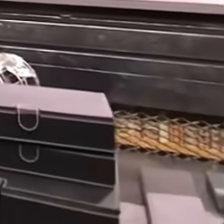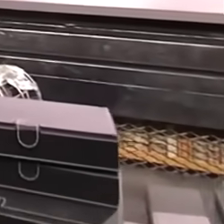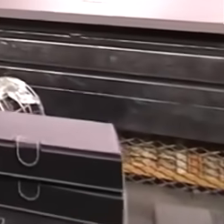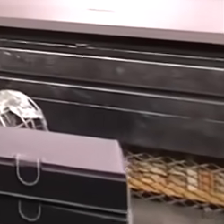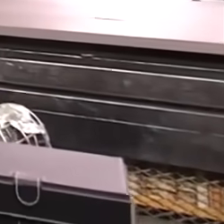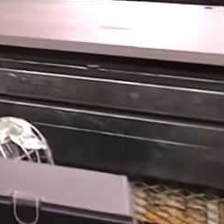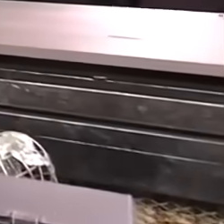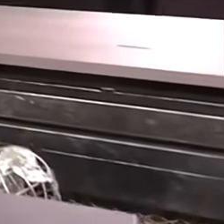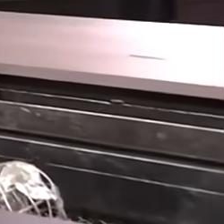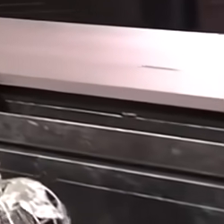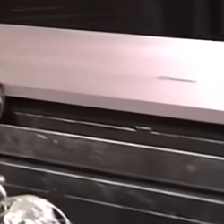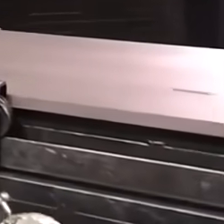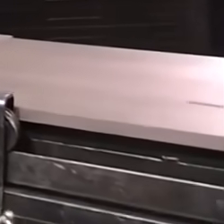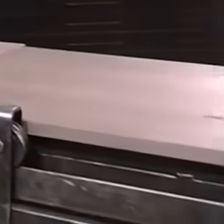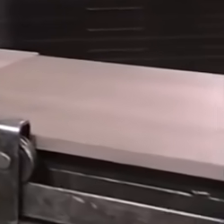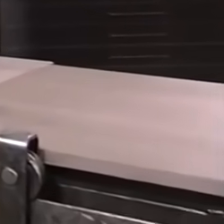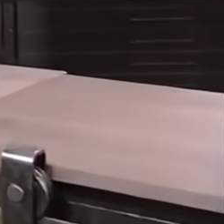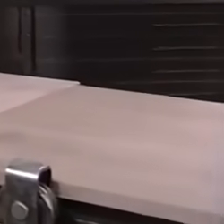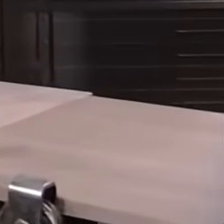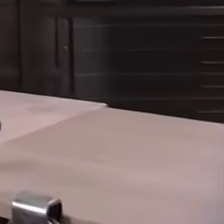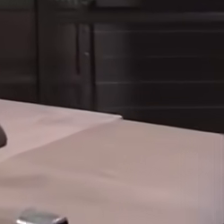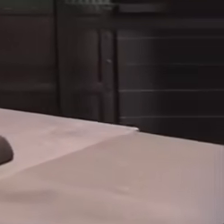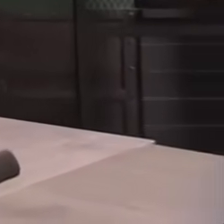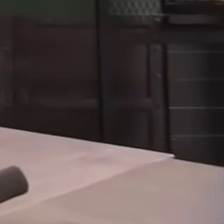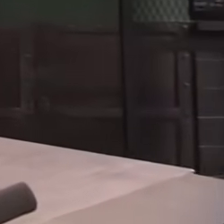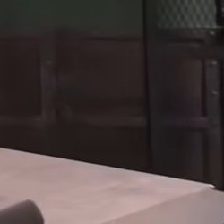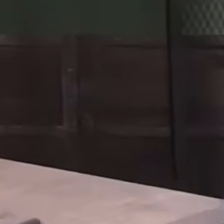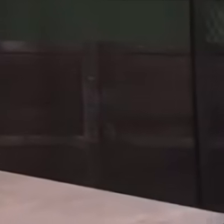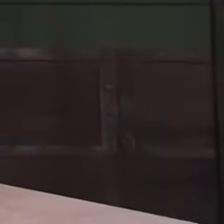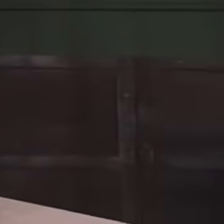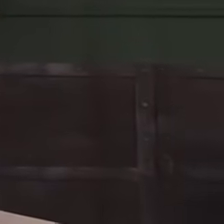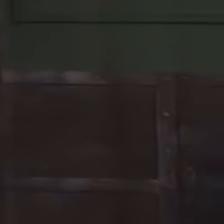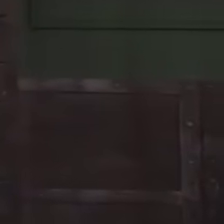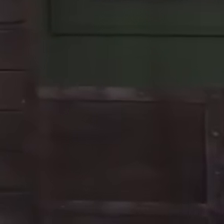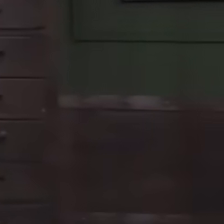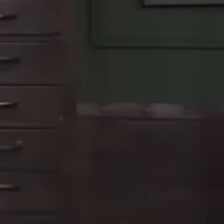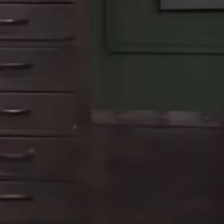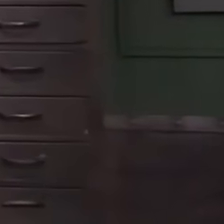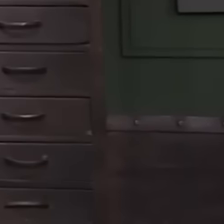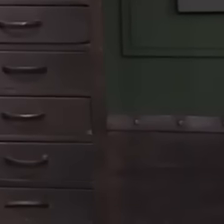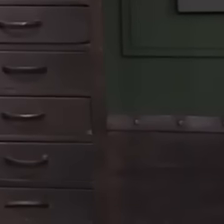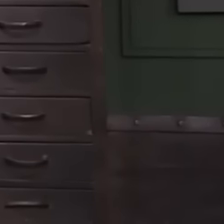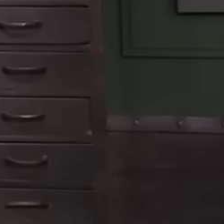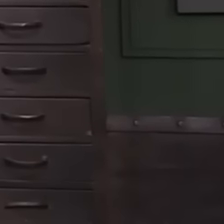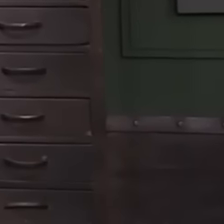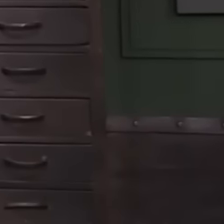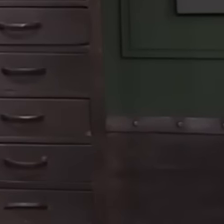추적하고 싶으십니까 그렇다면 사반 채널을 구독해 주세요 지금까지 이자연